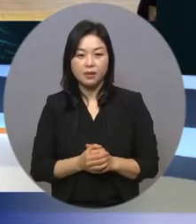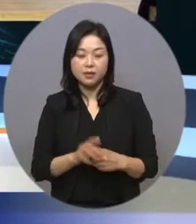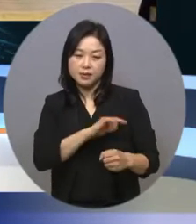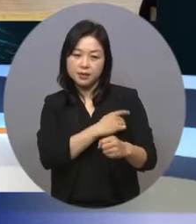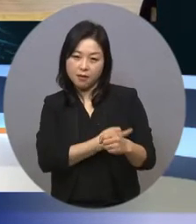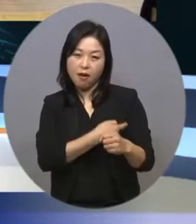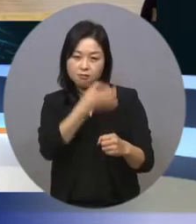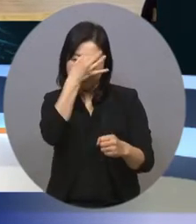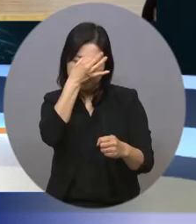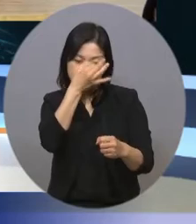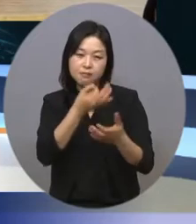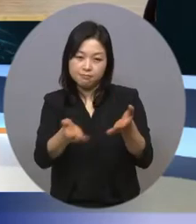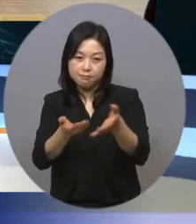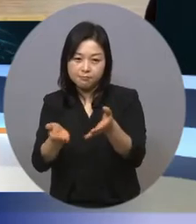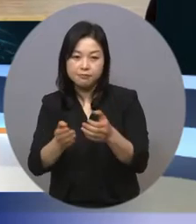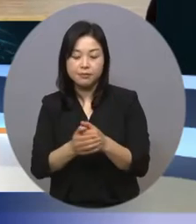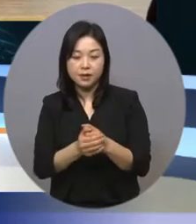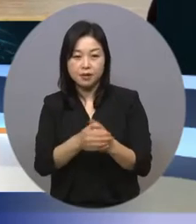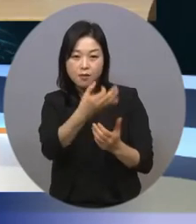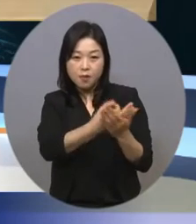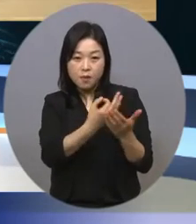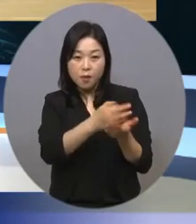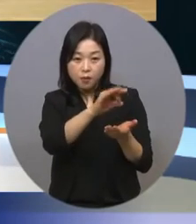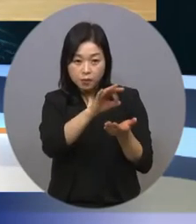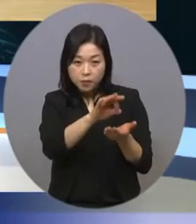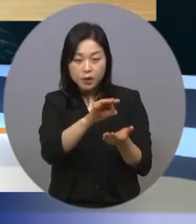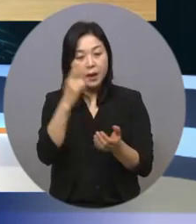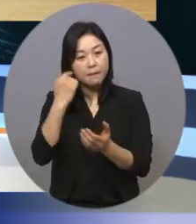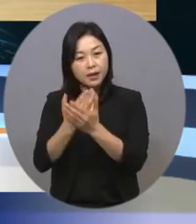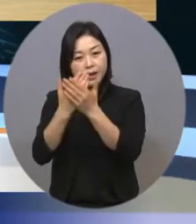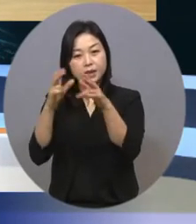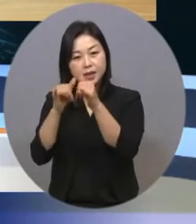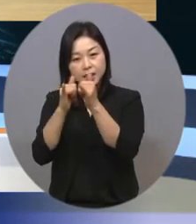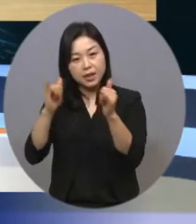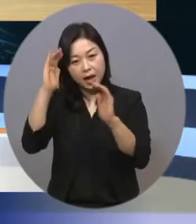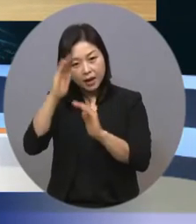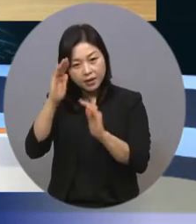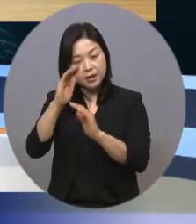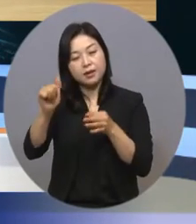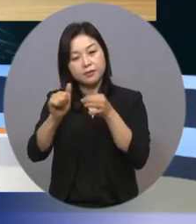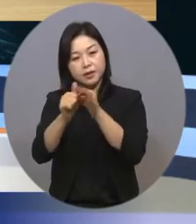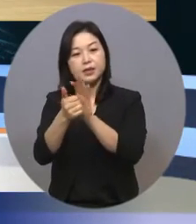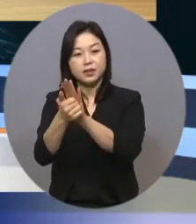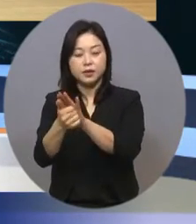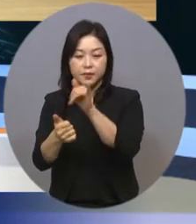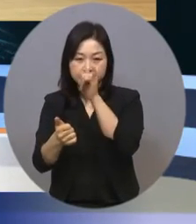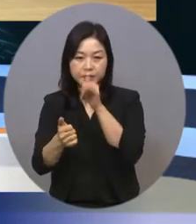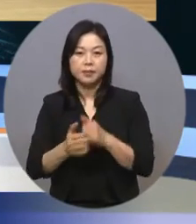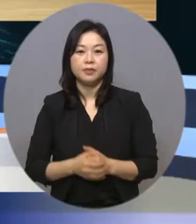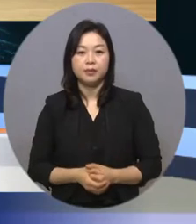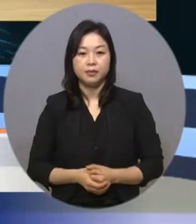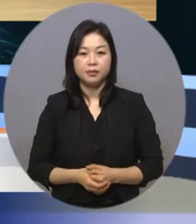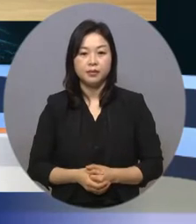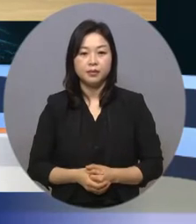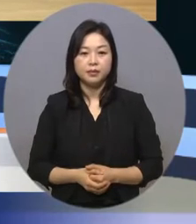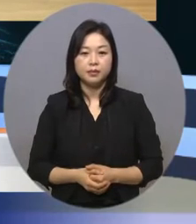수익금 전액을 발달장애인의 장학금으로 지원하는 데 쓰인다고 하는데요. 정우선 기자가